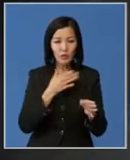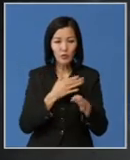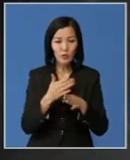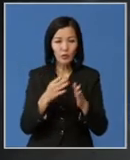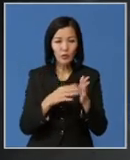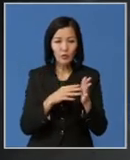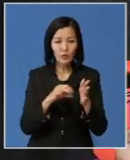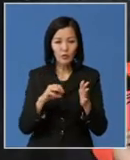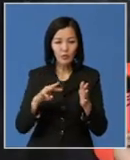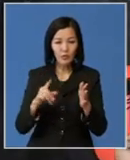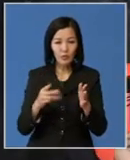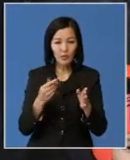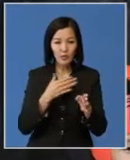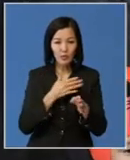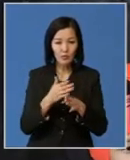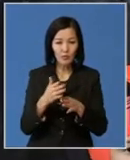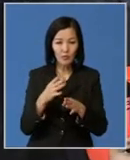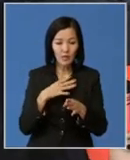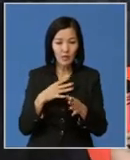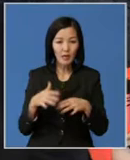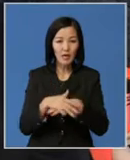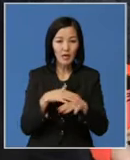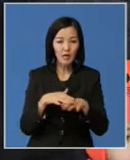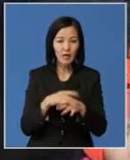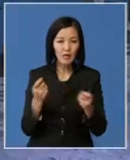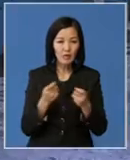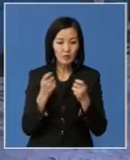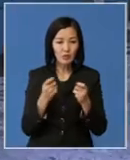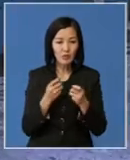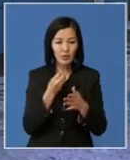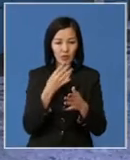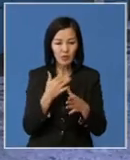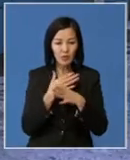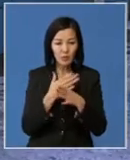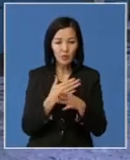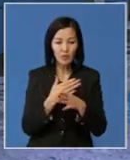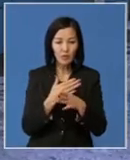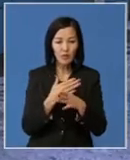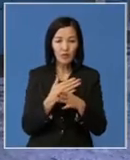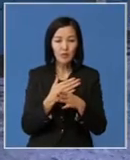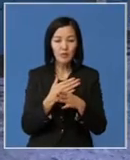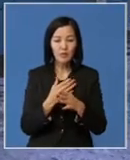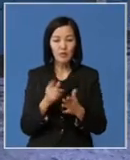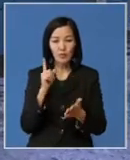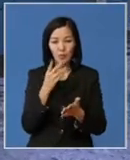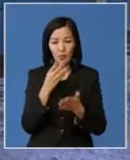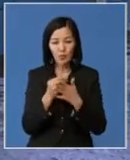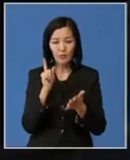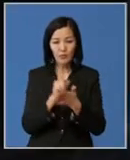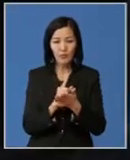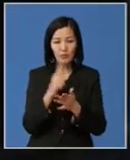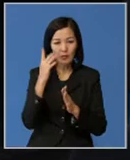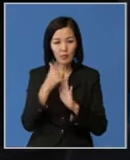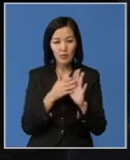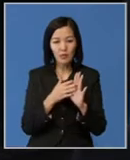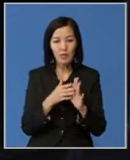миллион теңгеден аса қаржысын жұмсаған. Халыққа кішкене болсын жасаған қуанышым туған жерді түлетудегі перзенттік парызым дейді.